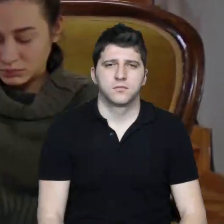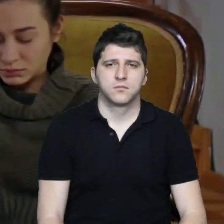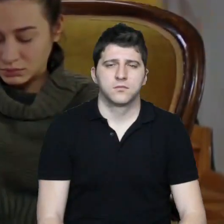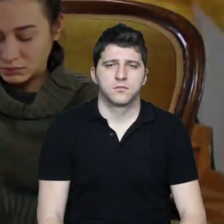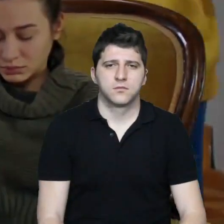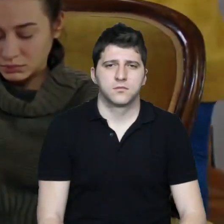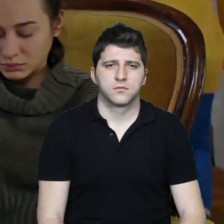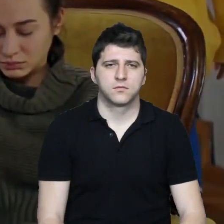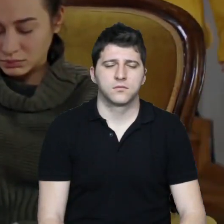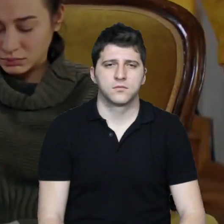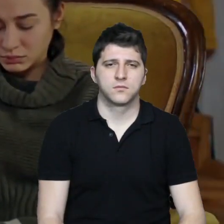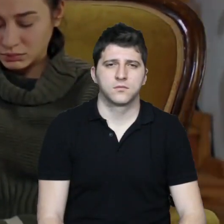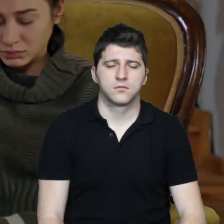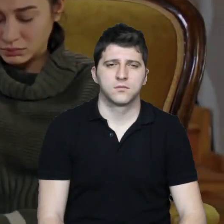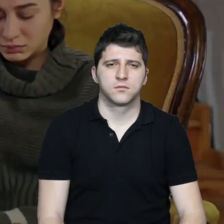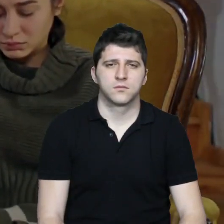çıkan merdivenlere yöneldi.